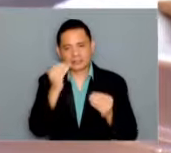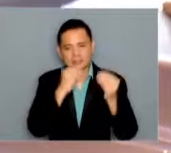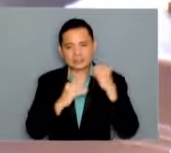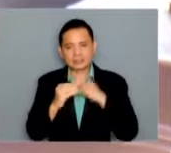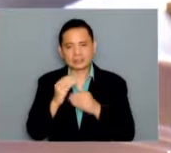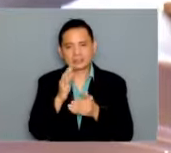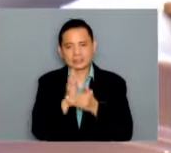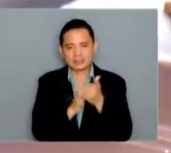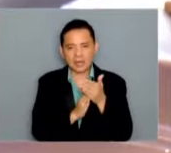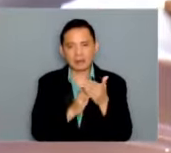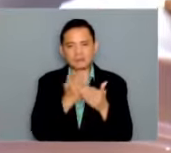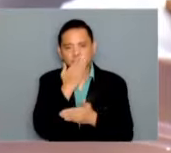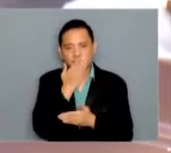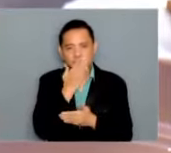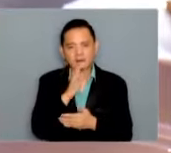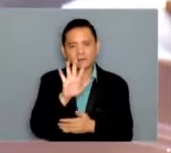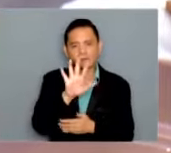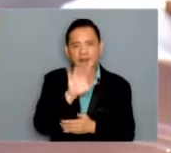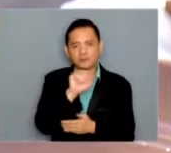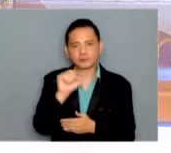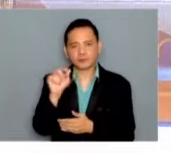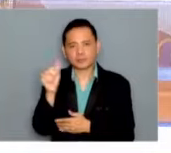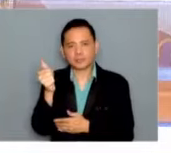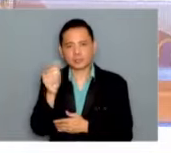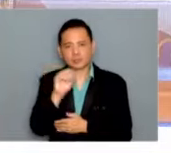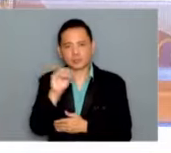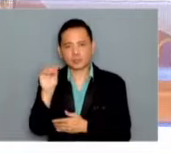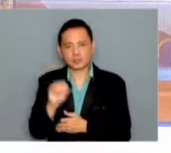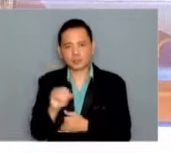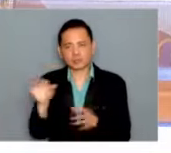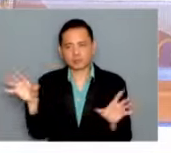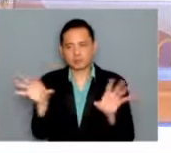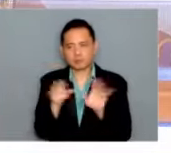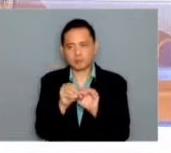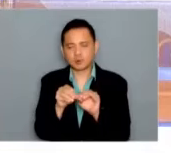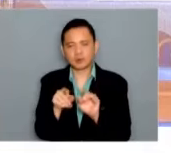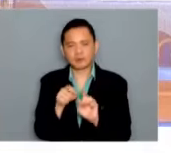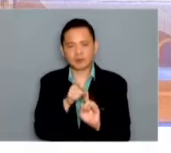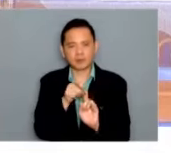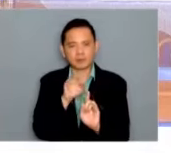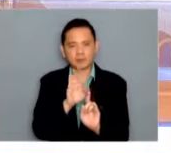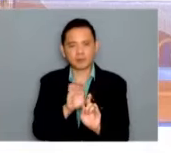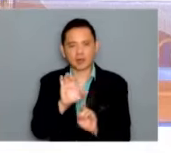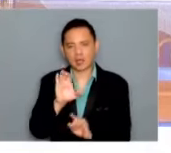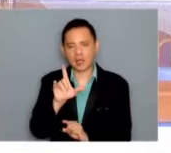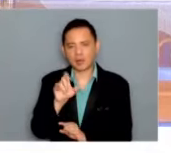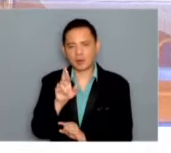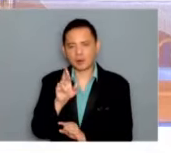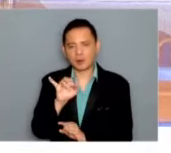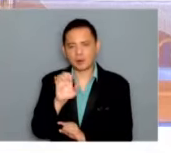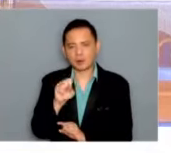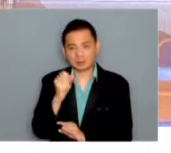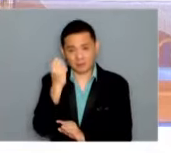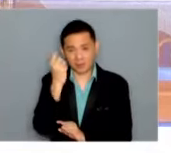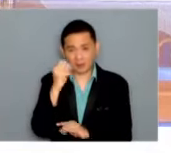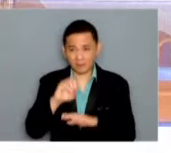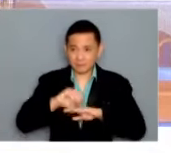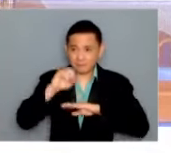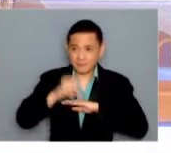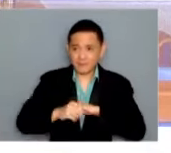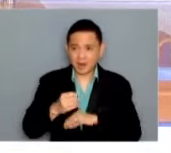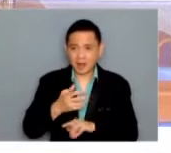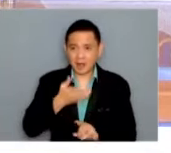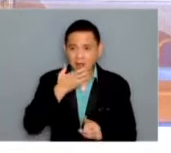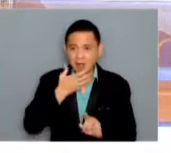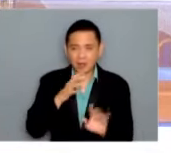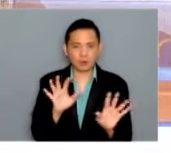around 5 to 10% ng kanilang caloric intake. Okay. Pero wag nang mag-go over beyond that. So pag 5 to